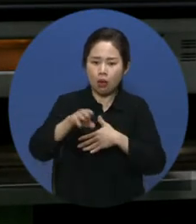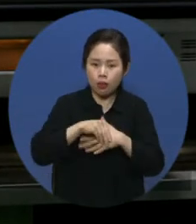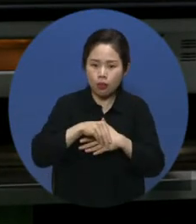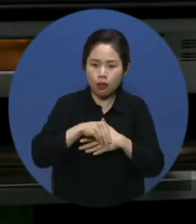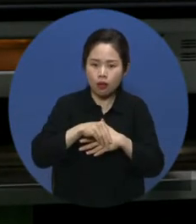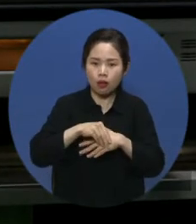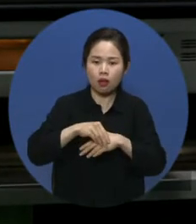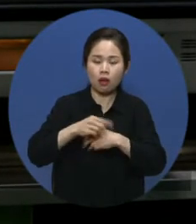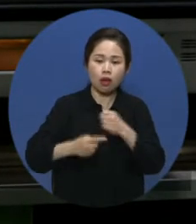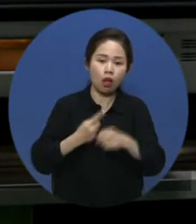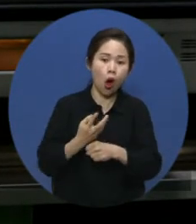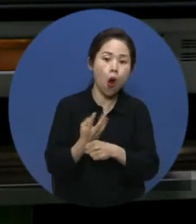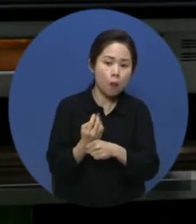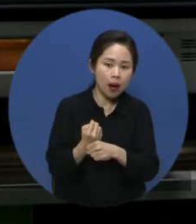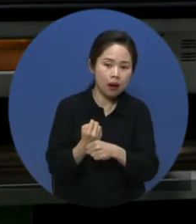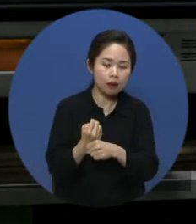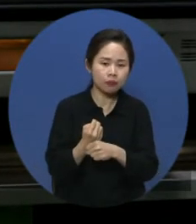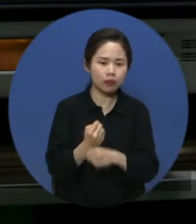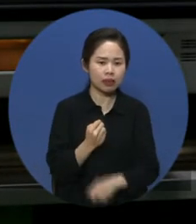상태에서